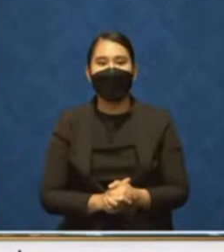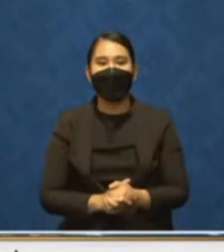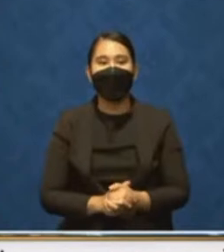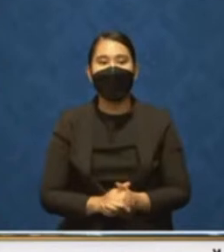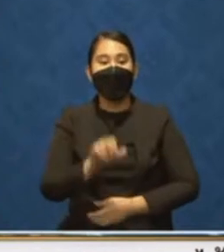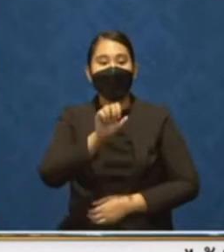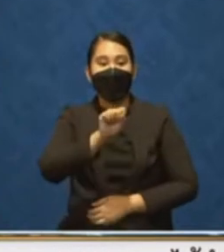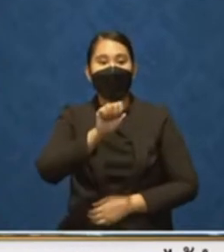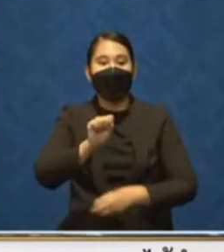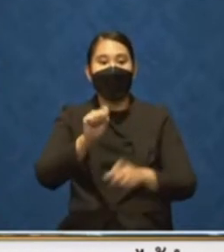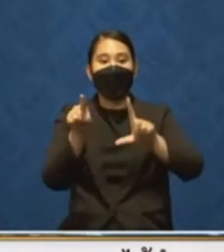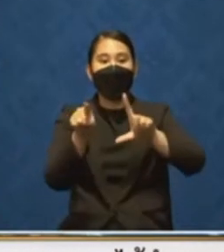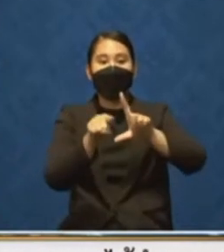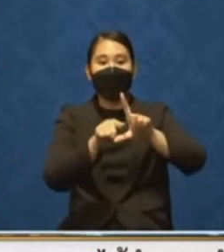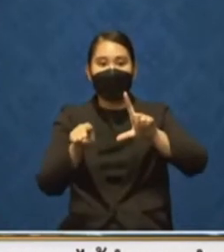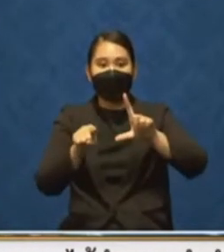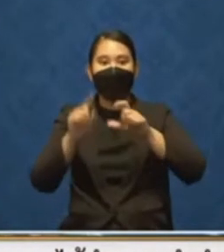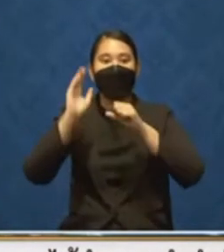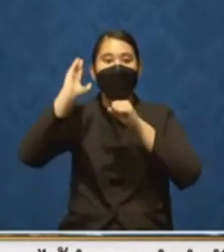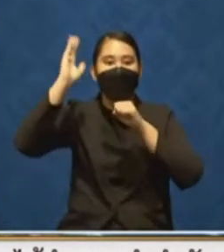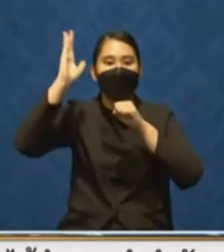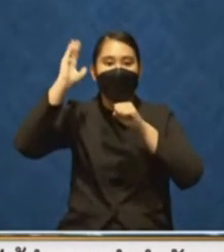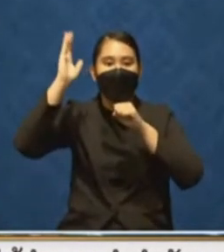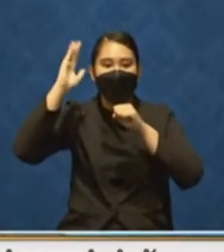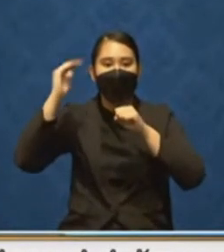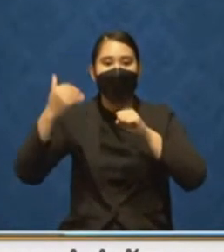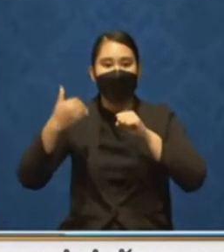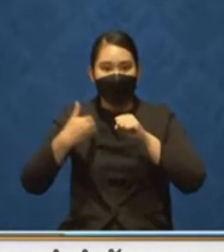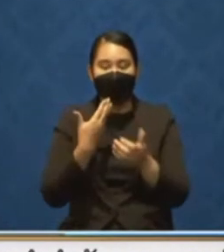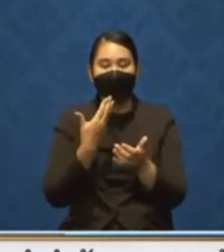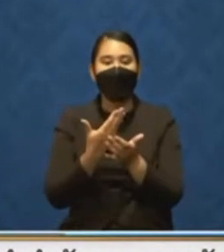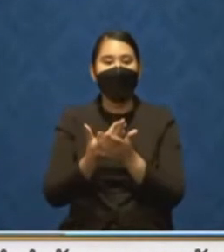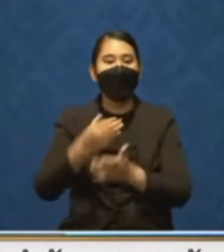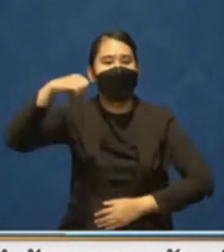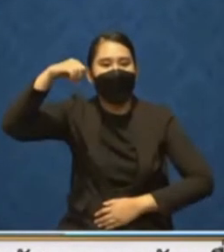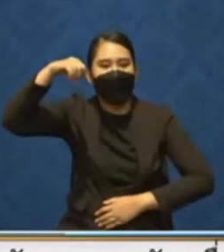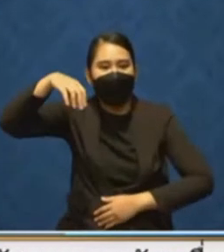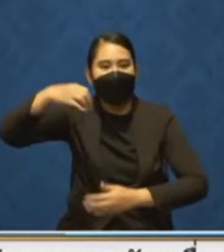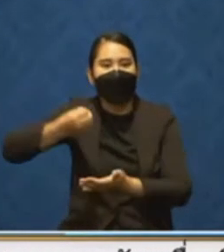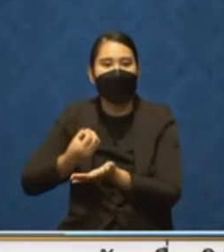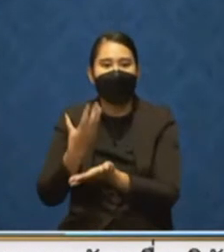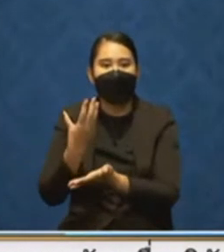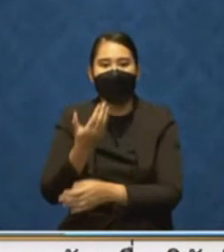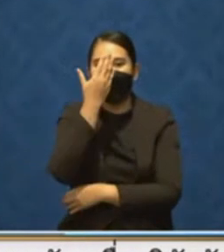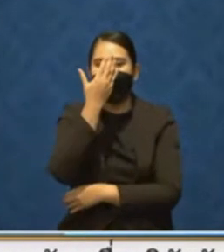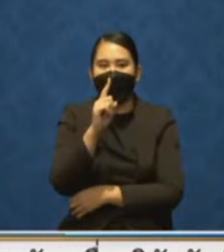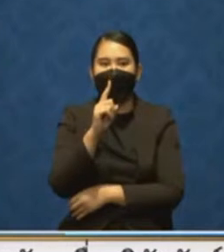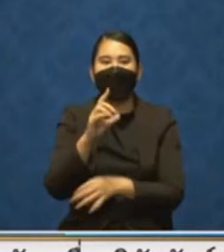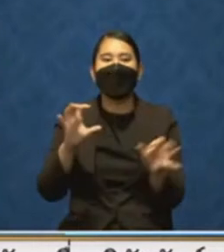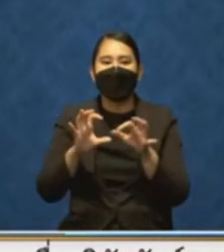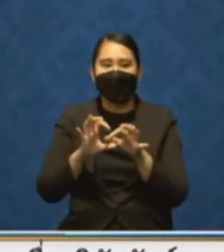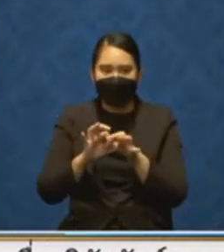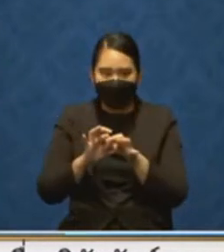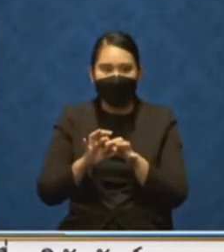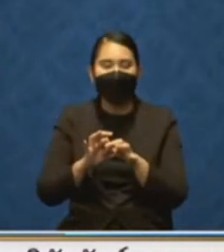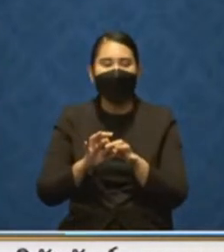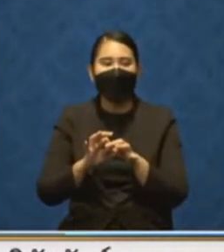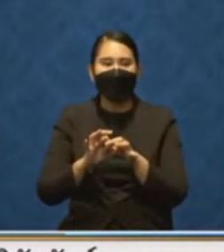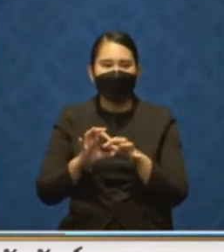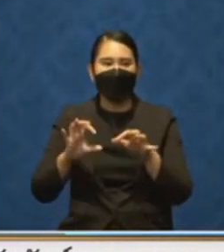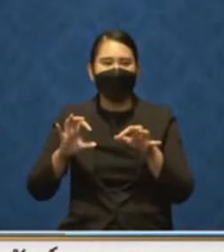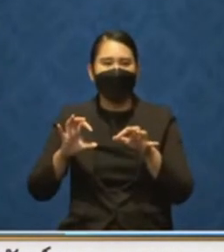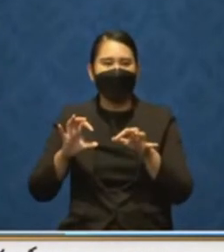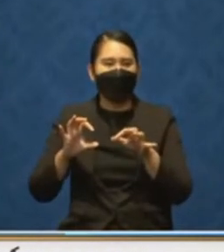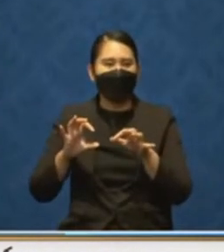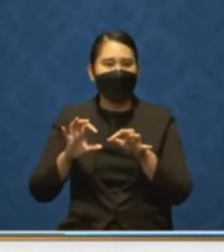ผมครับอภิปรายว่าตั้งค่าไฟที่แพงเนี่ยมาจากค่าพร้อมจ่ายและการเอื้อนายทุนว่ามีการที่